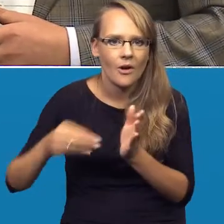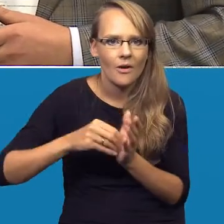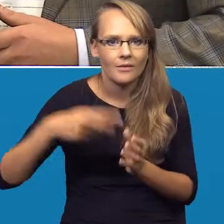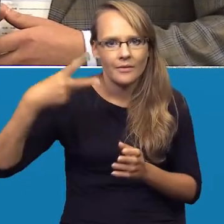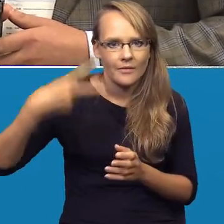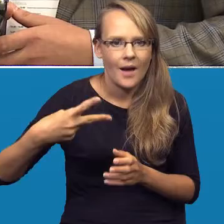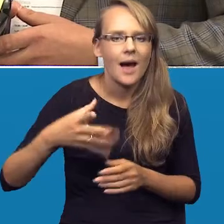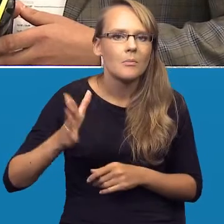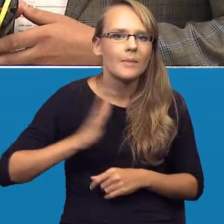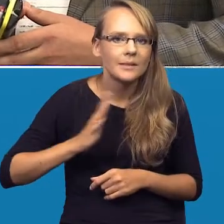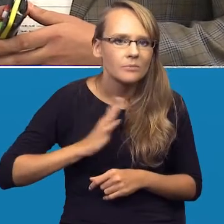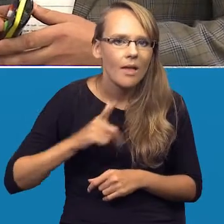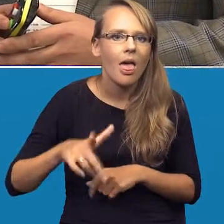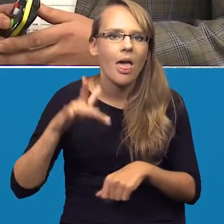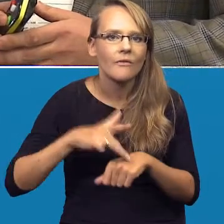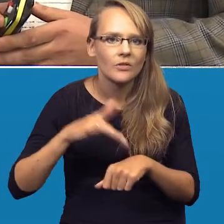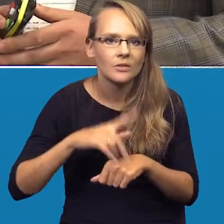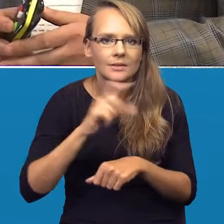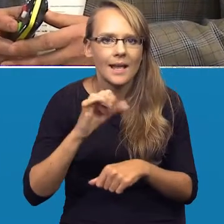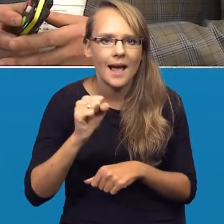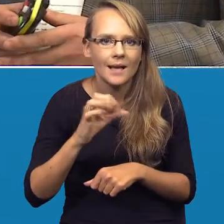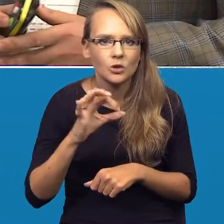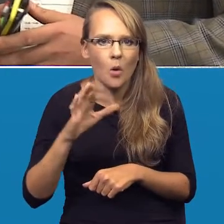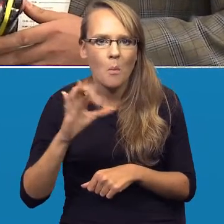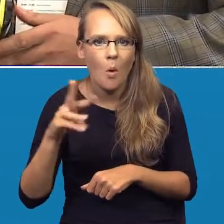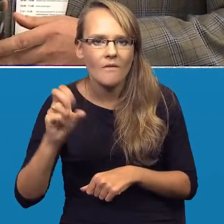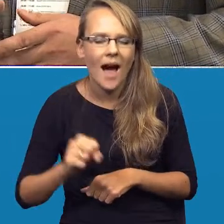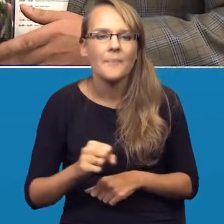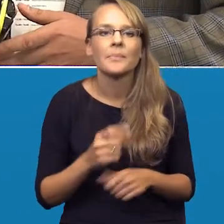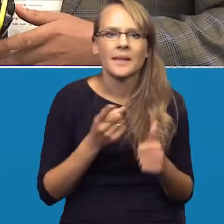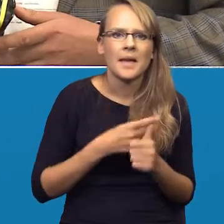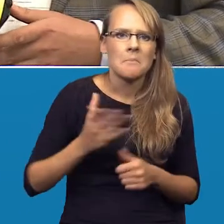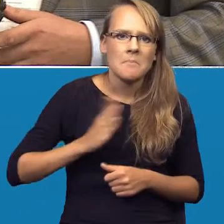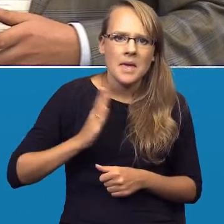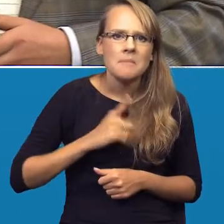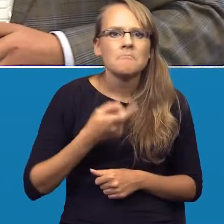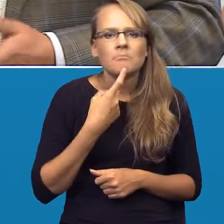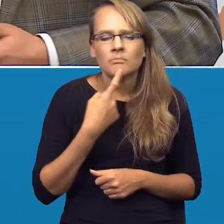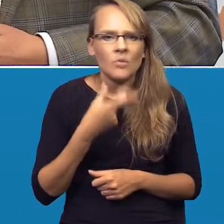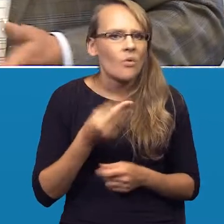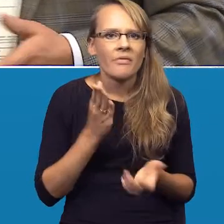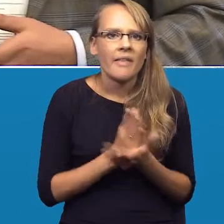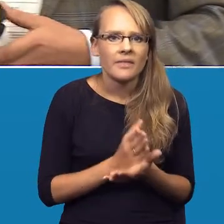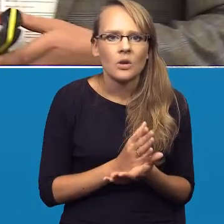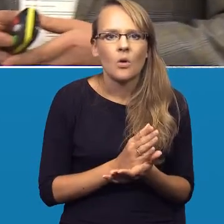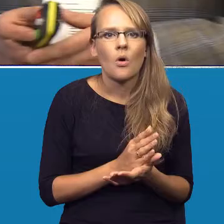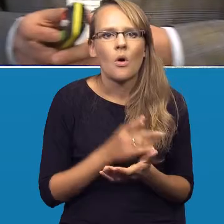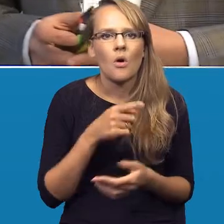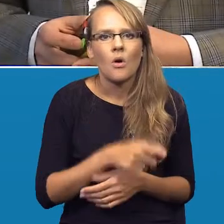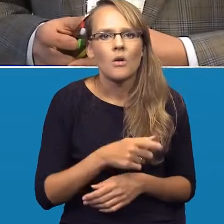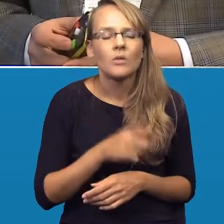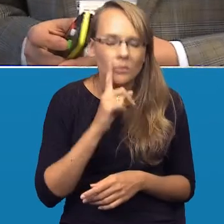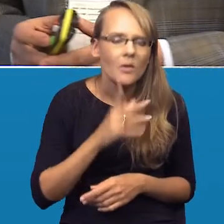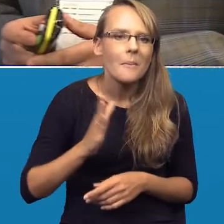chodzi o bezpieczeństwo i efektywność zasobową. To bezpieczeństwo należy rozumieć bardzo szeroko. To jest nie tylko przede wszystkim oczywiście